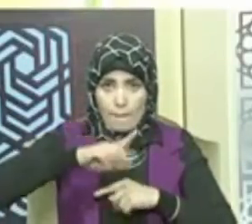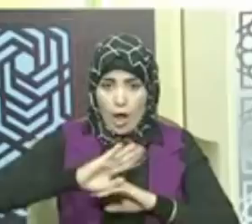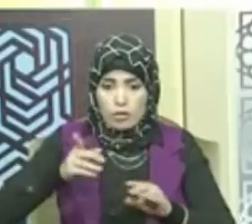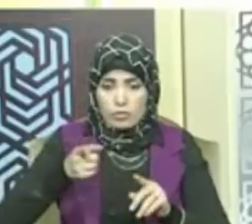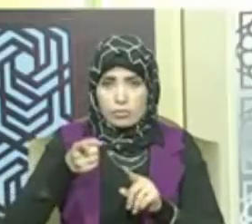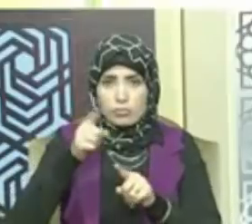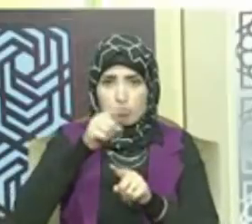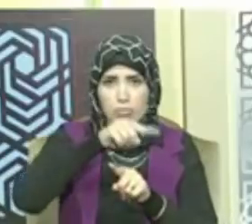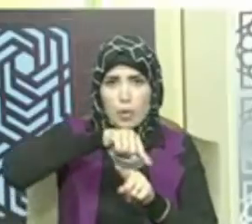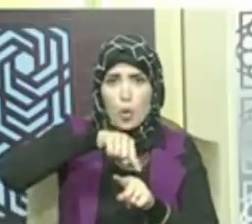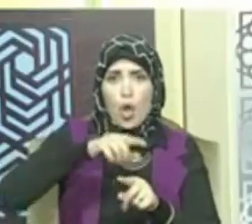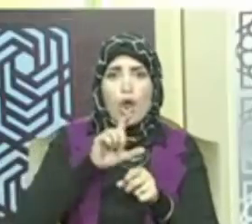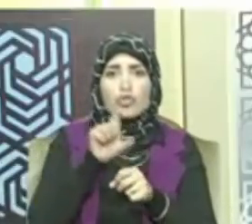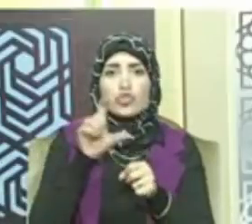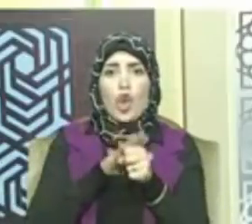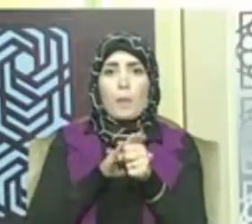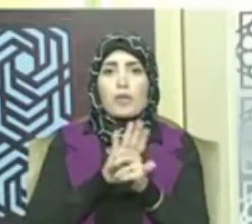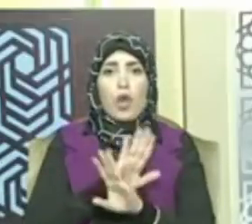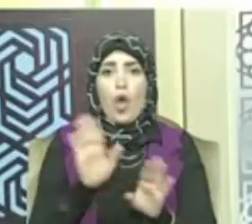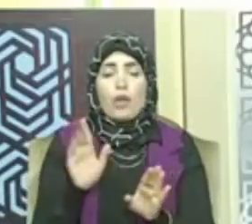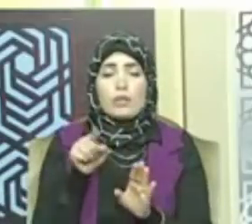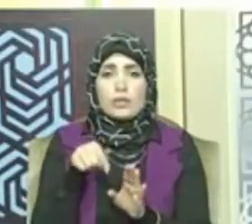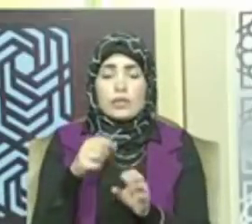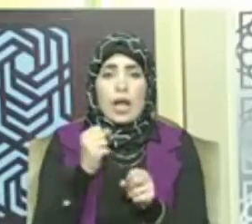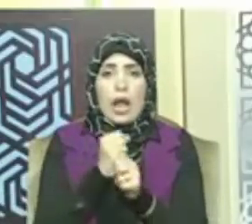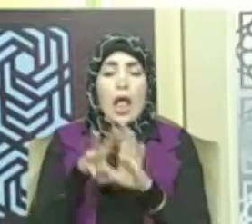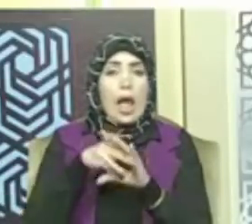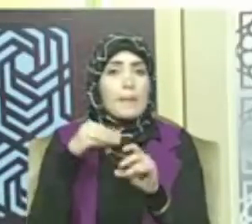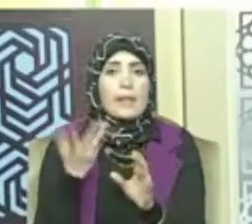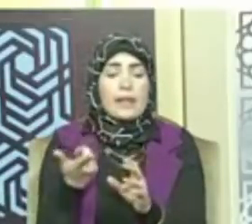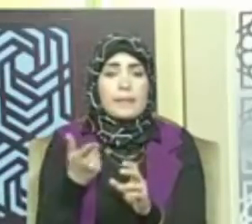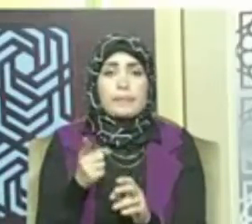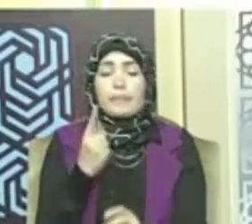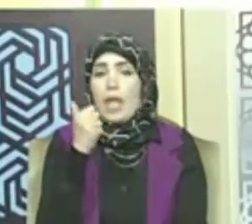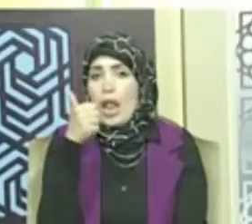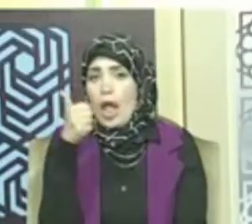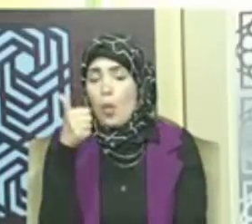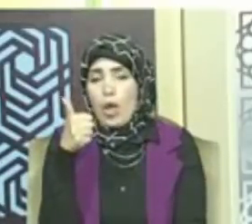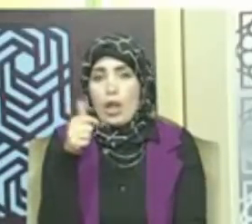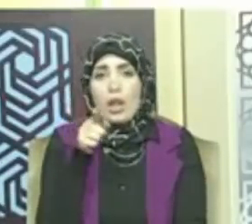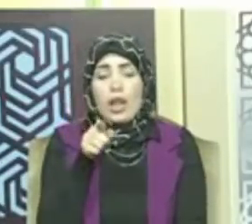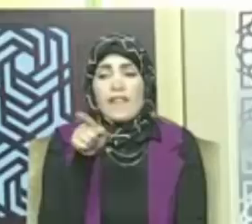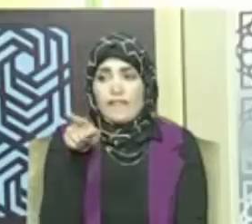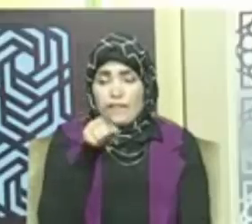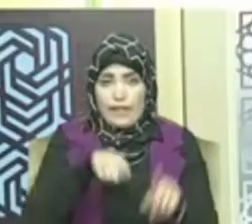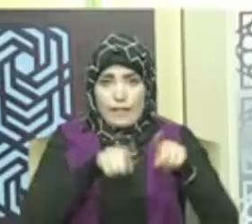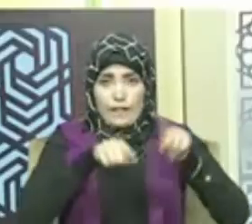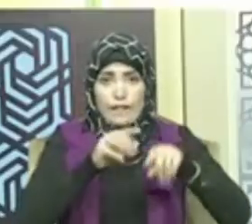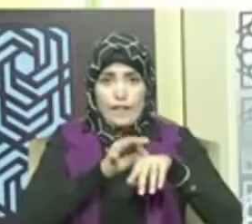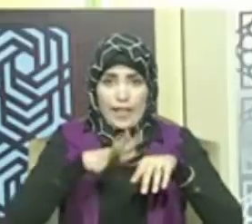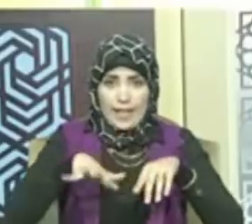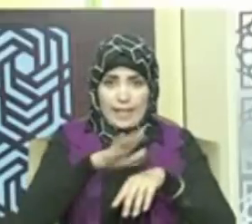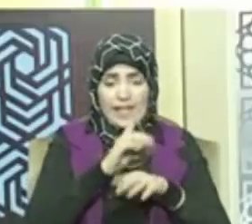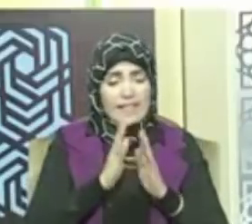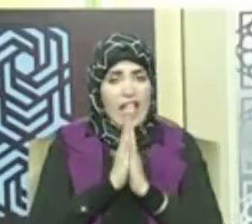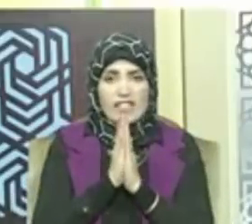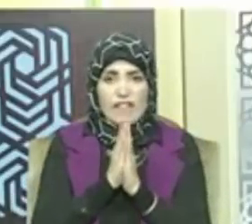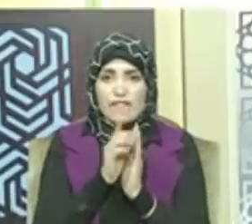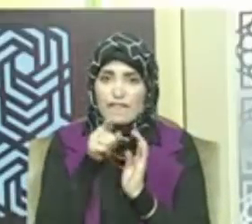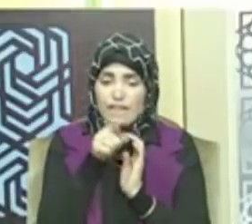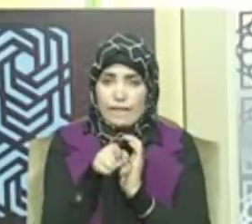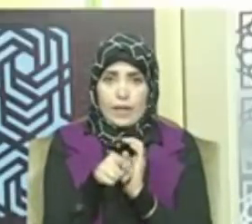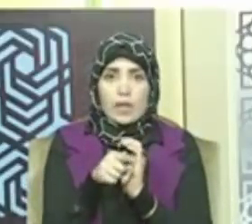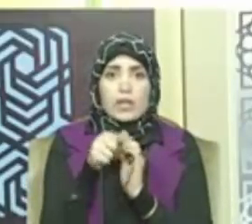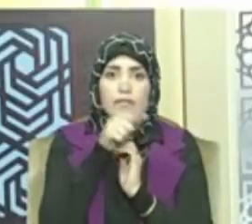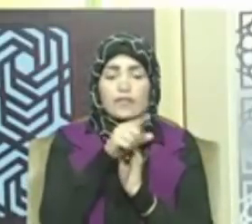الأول، بعض الناس للأسف الشديد يجعل من شهر العبادة